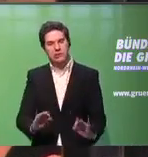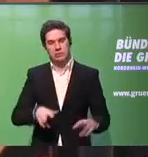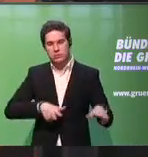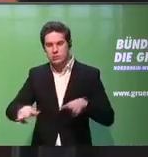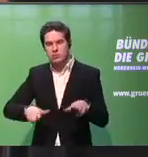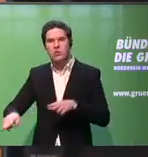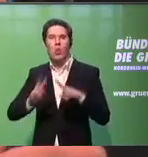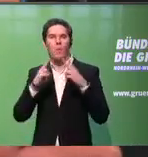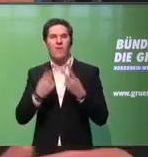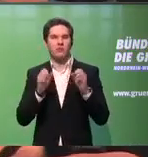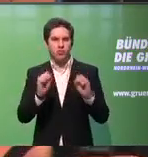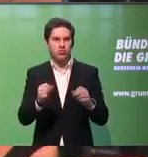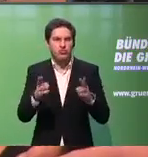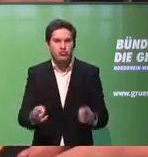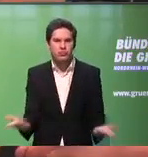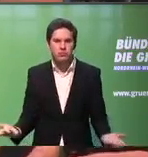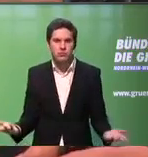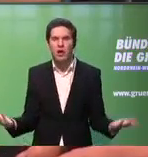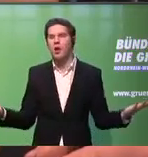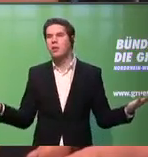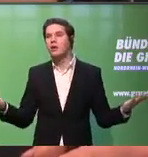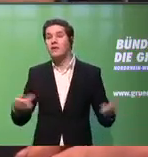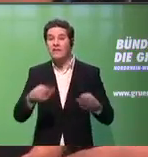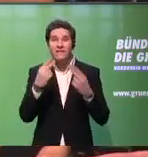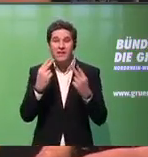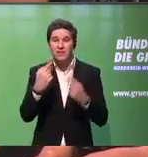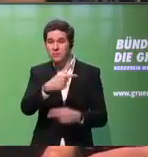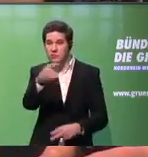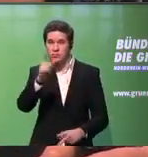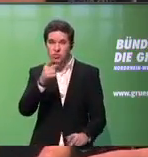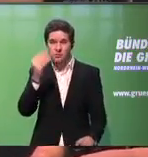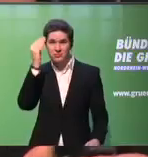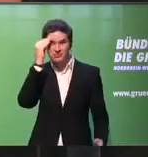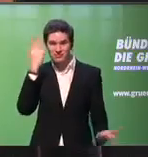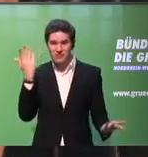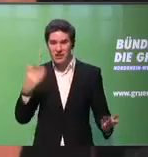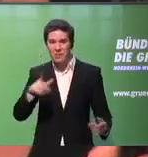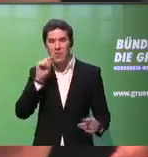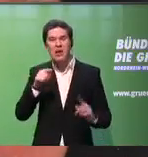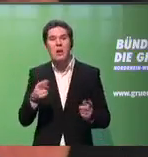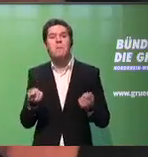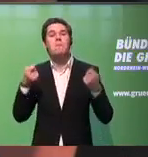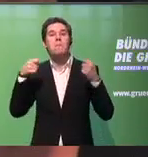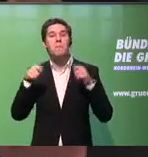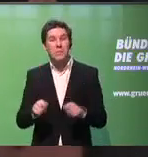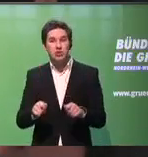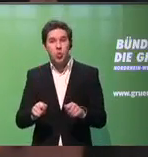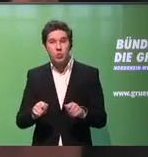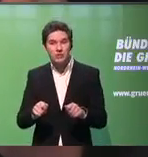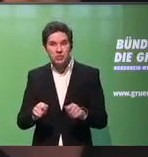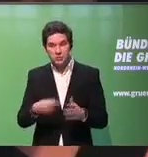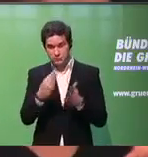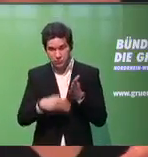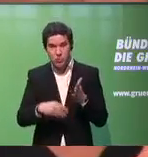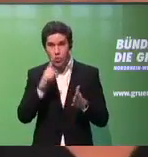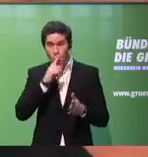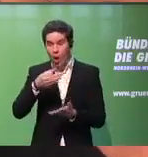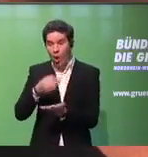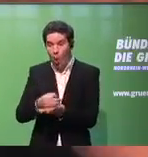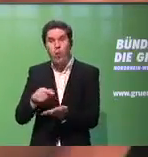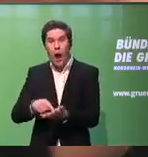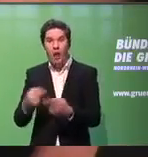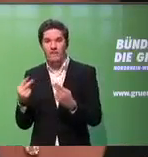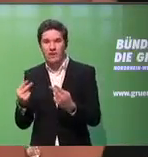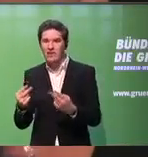hat. Man muss aber dabei berücksichtigen, dass die Kapazitäten zur Beschlussfassung nicht nur auf lokaler Ebene wichtig sind, sondern dass es auch